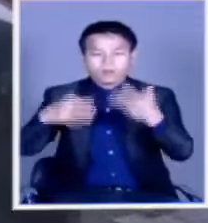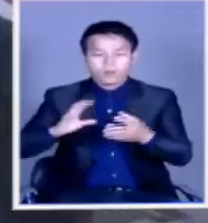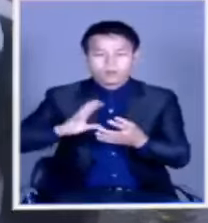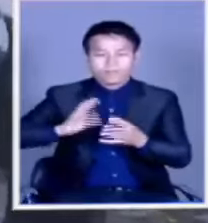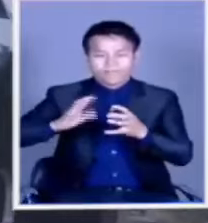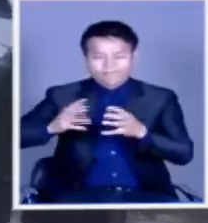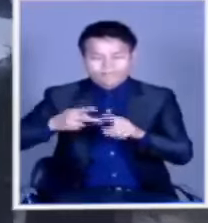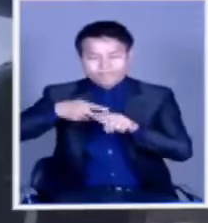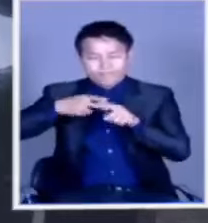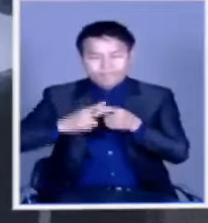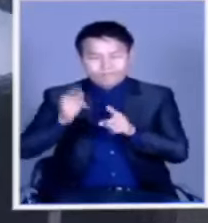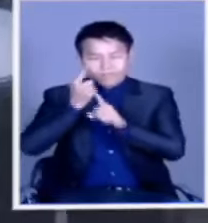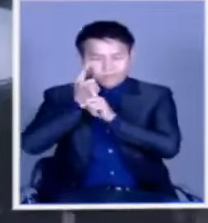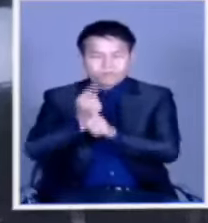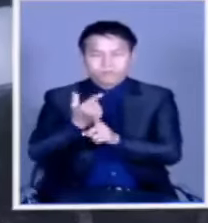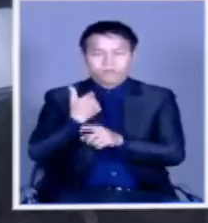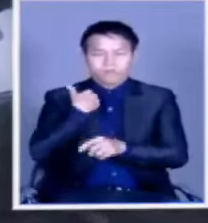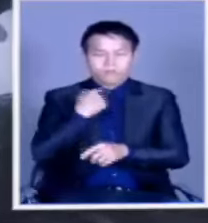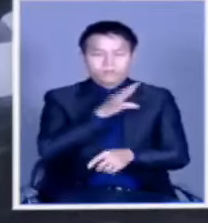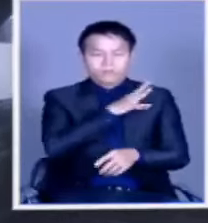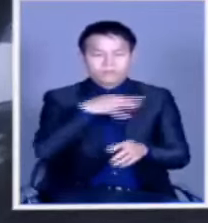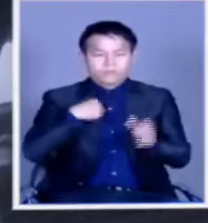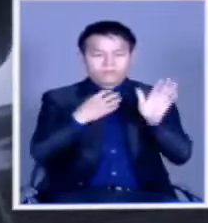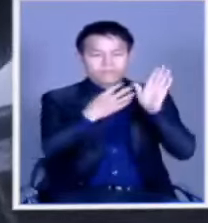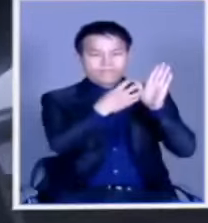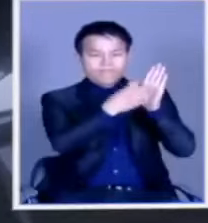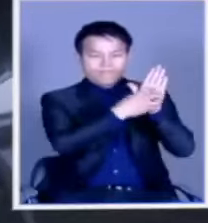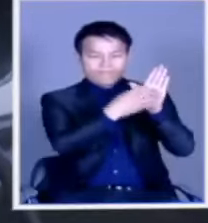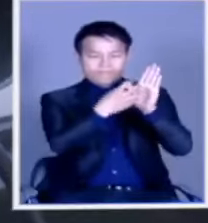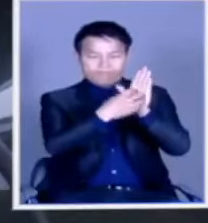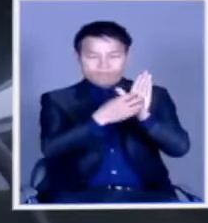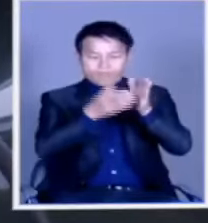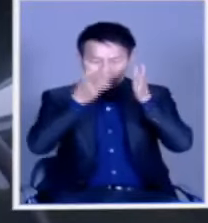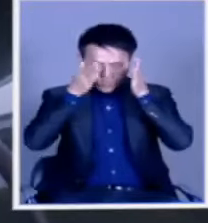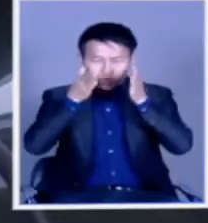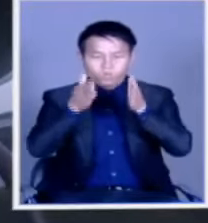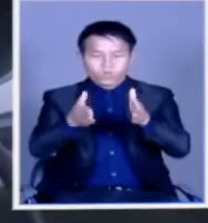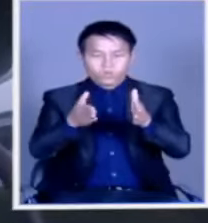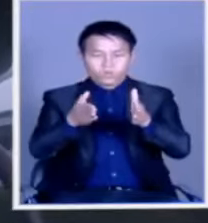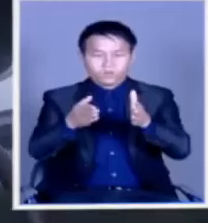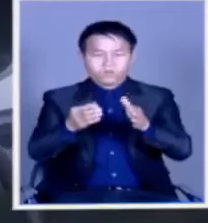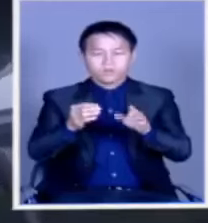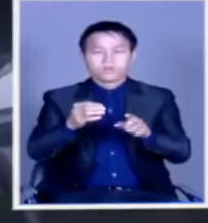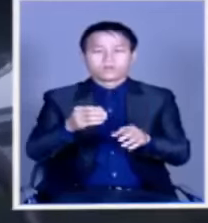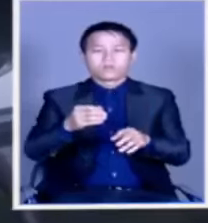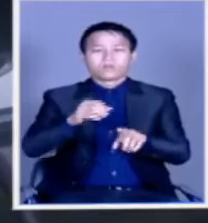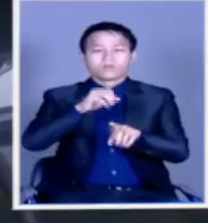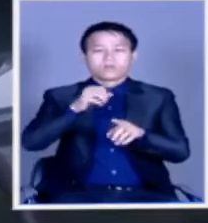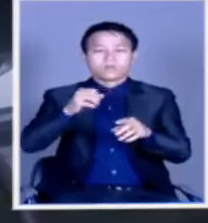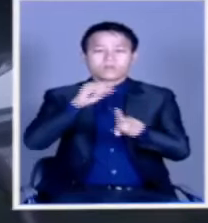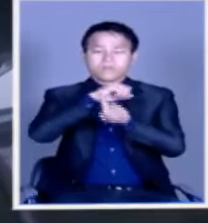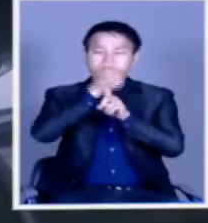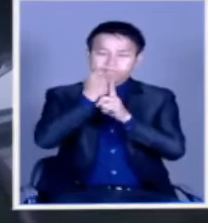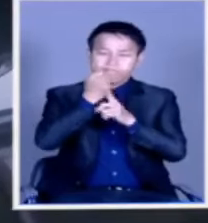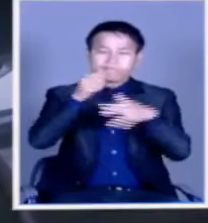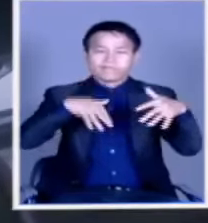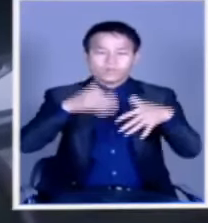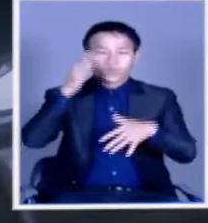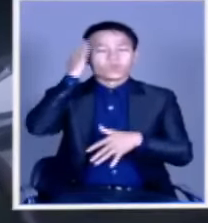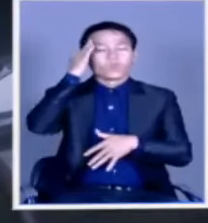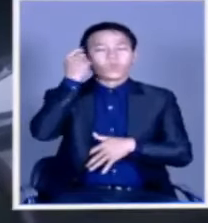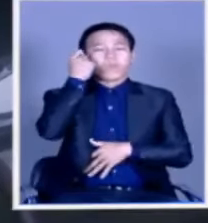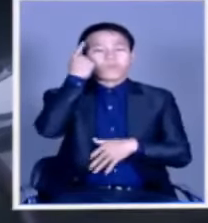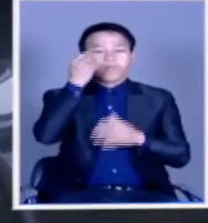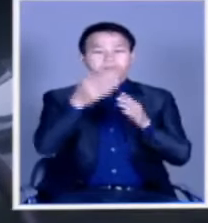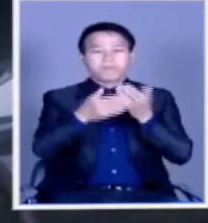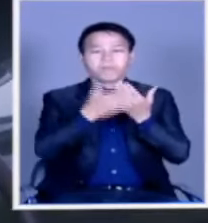ายหรือเครื่องหมายสัญลักษณ์เฉพาะให้เจ้าหน้าที่และสังคมจำแนกได้ง่ายในโอกาสเดินทางไปเยี่ยมย